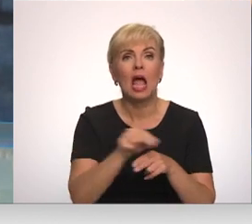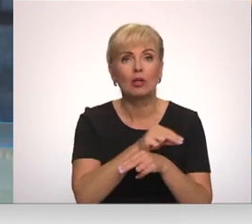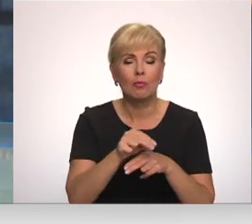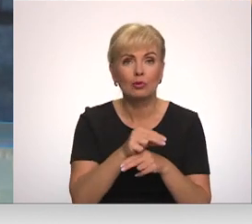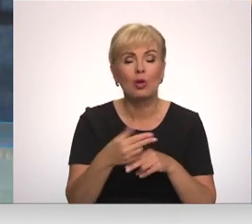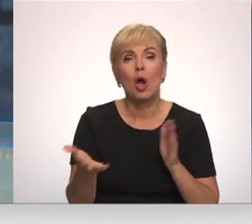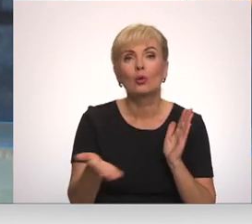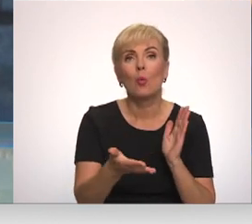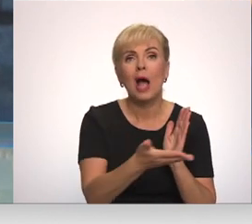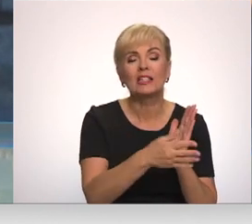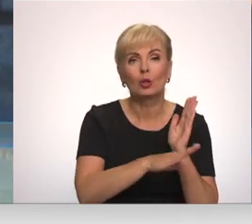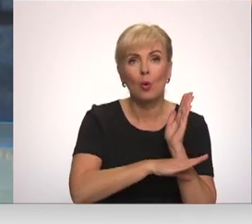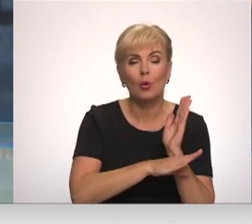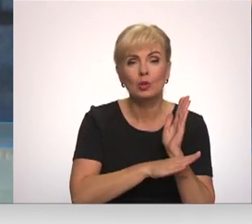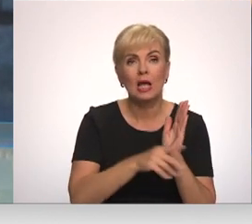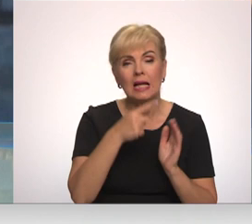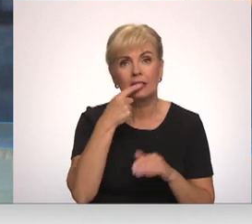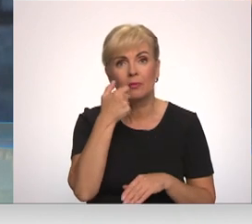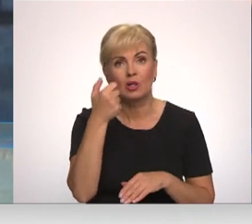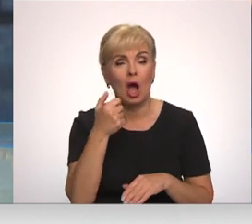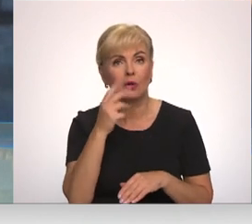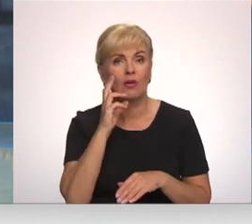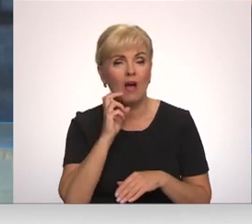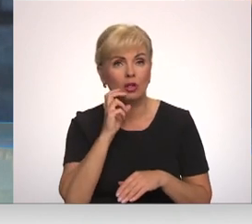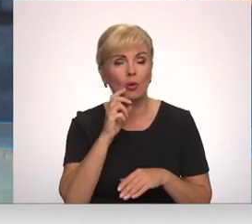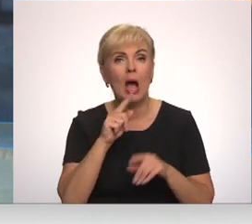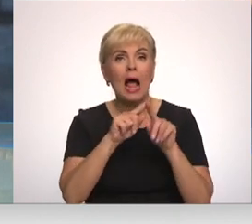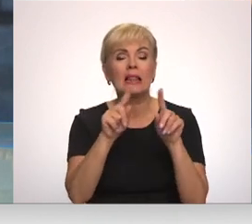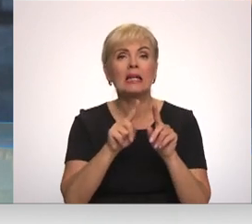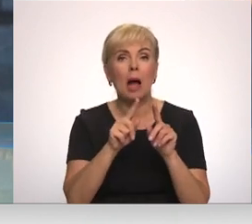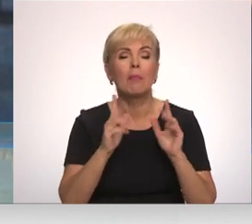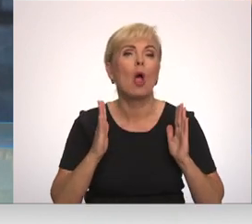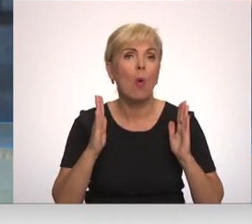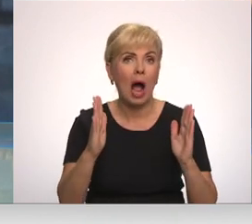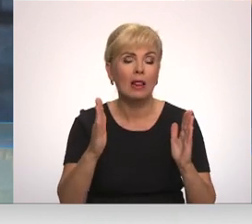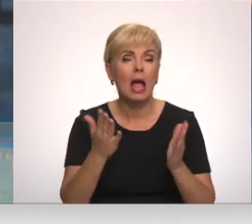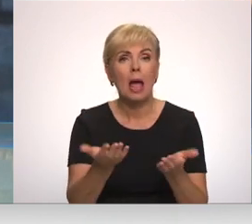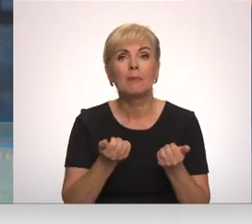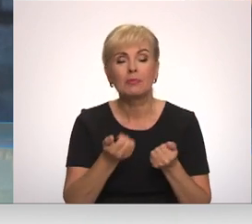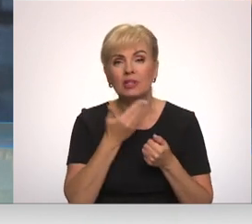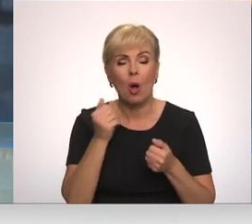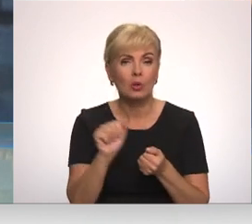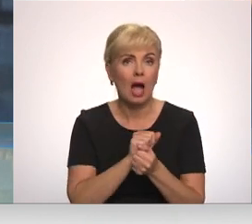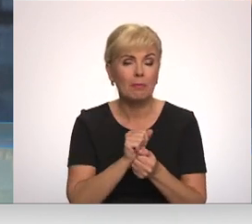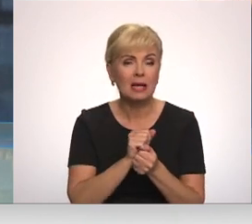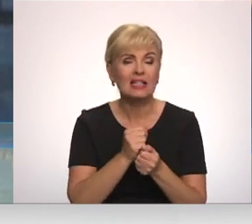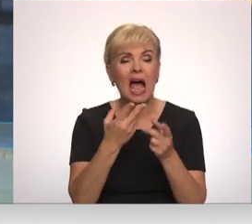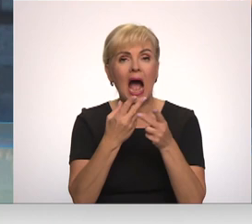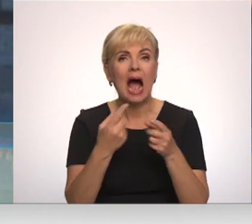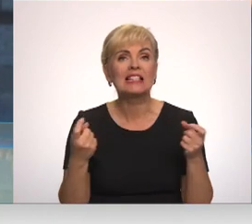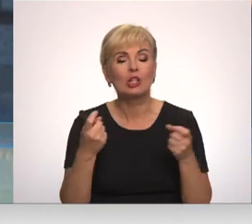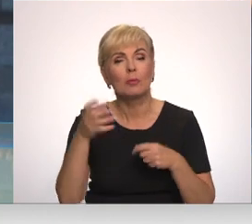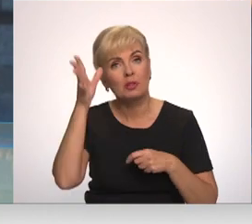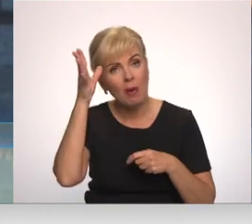nocirst visus kokus vairāk nekā 100 gadu vecā Liepu alejā. Taču pirms tam nav saņemts dabas aizsardzības pārvaldes atzinums un nav arī